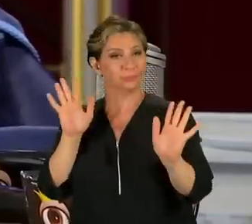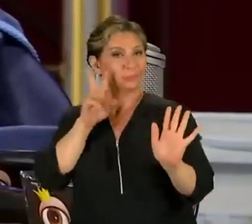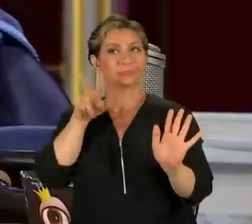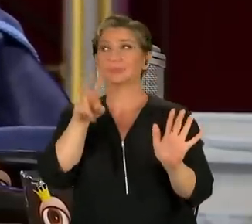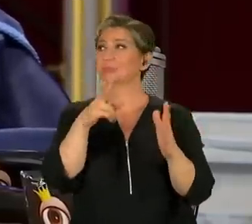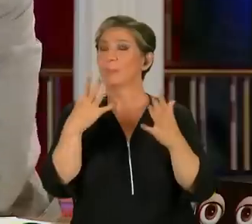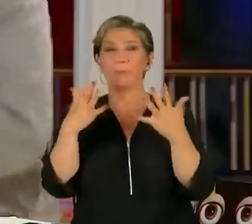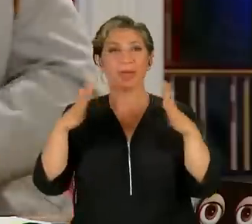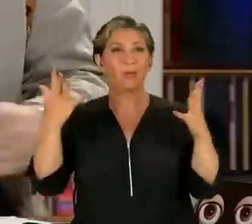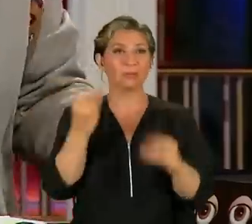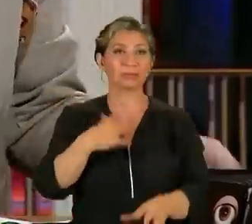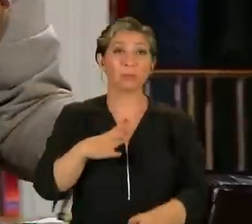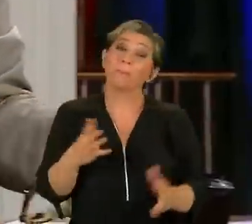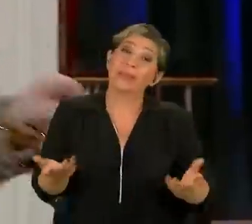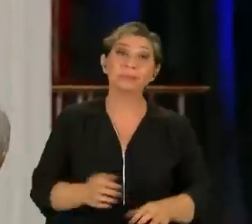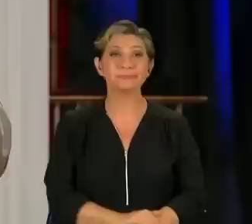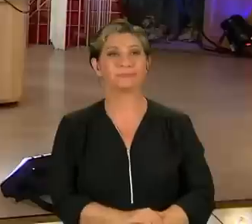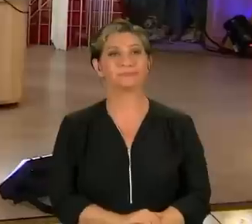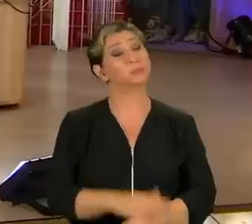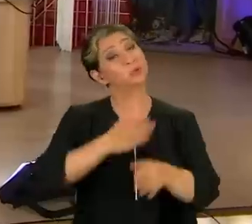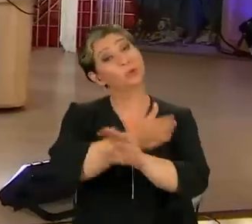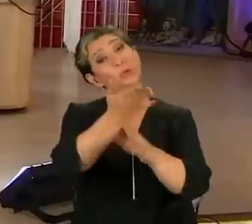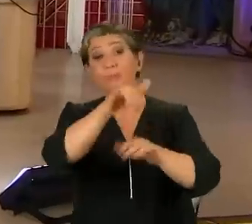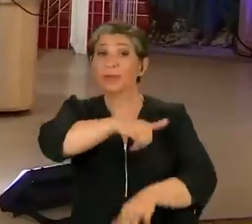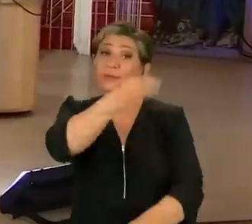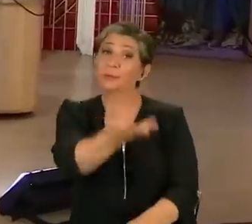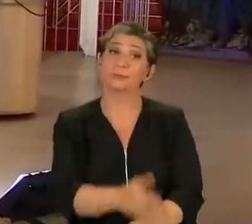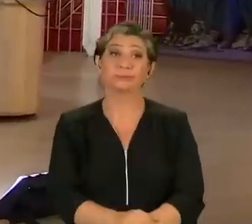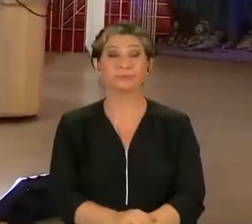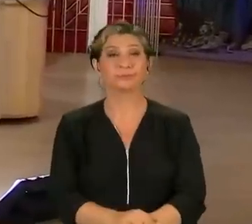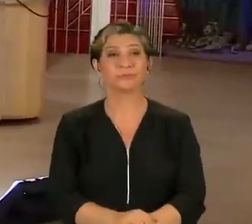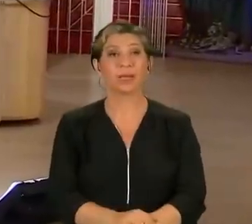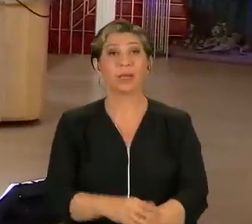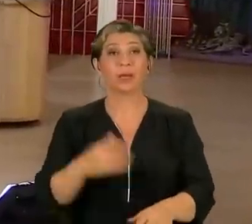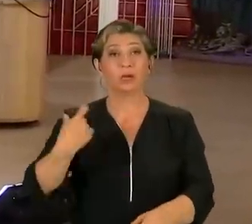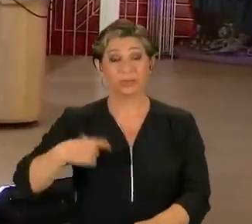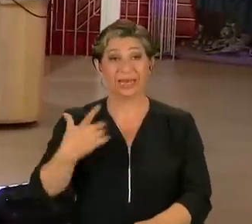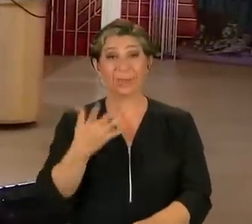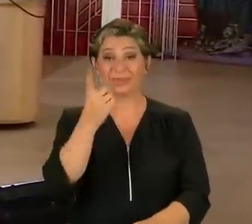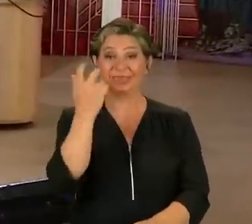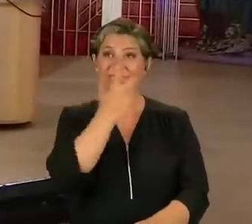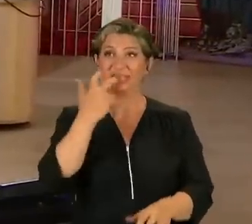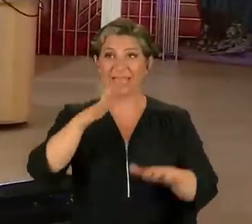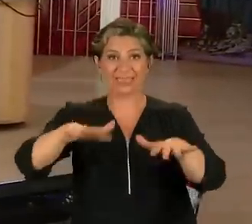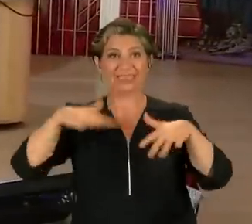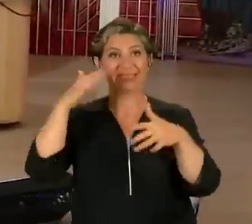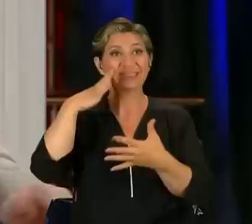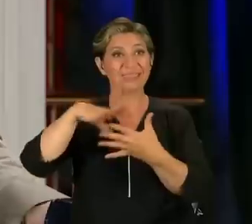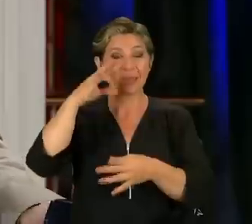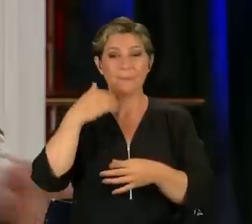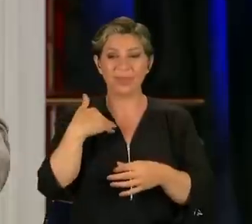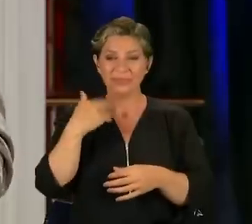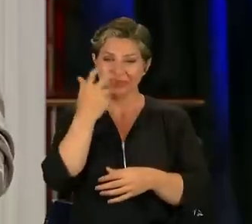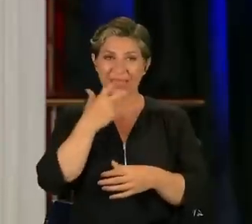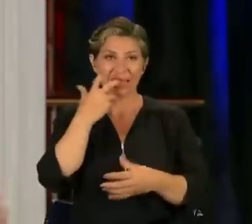istiyorum. Peki. Doğru. Hak veriyorum ben de. Özellikle bir sahne insanı için. Yani ben